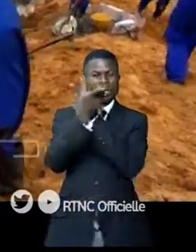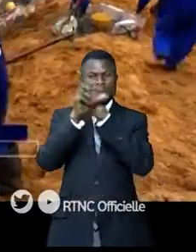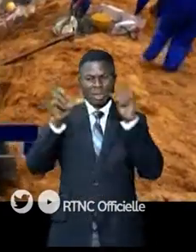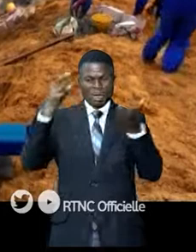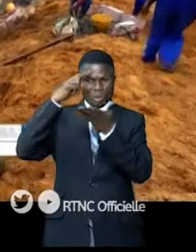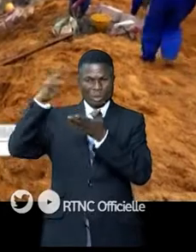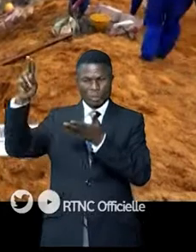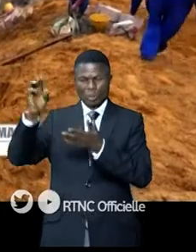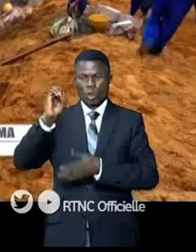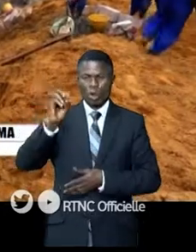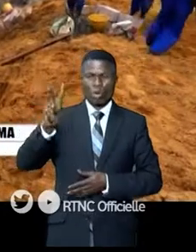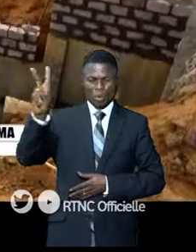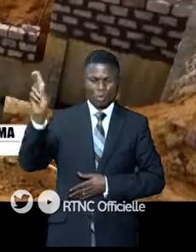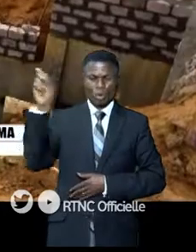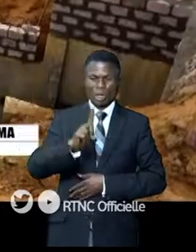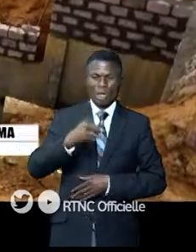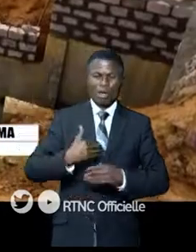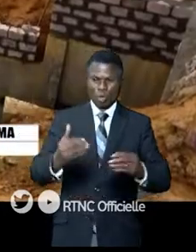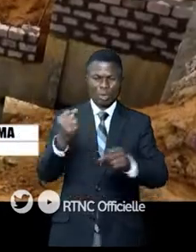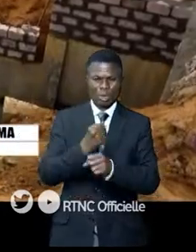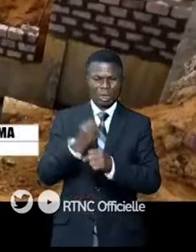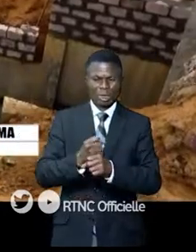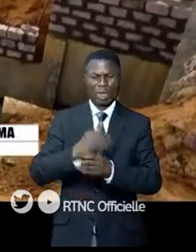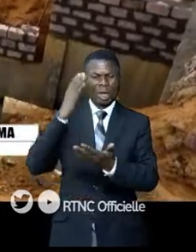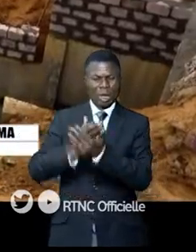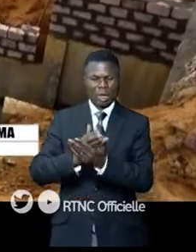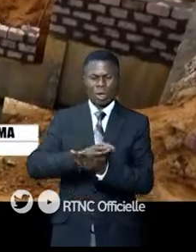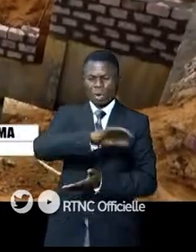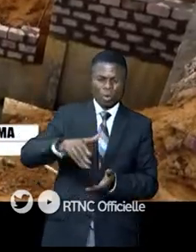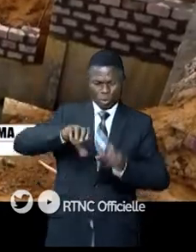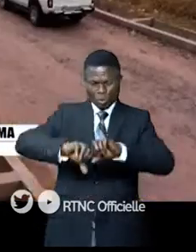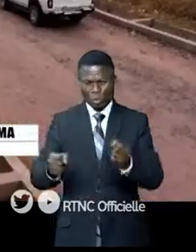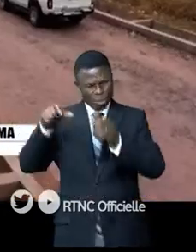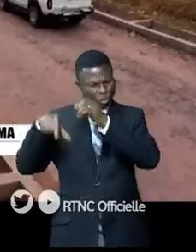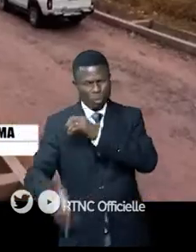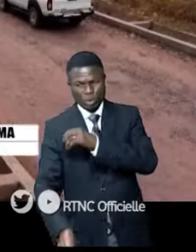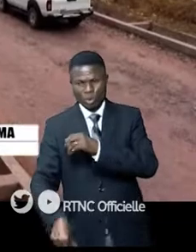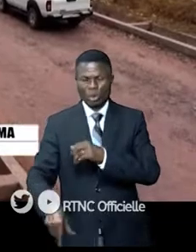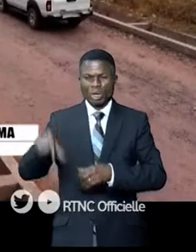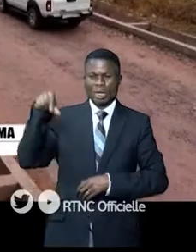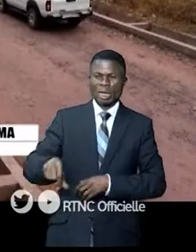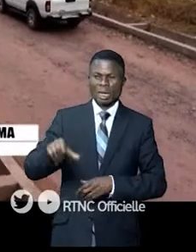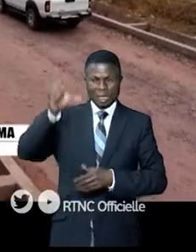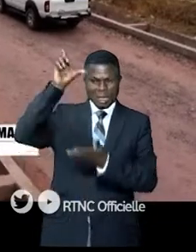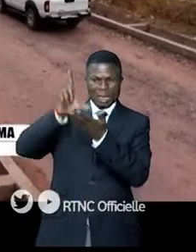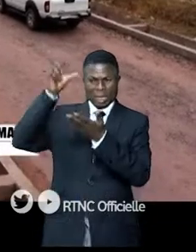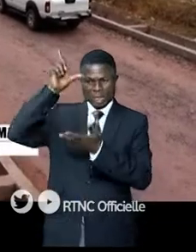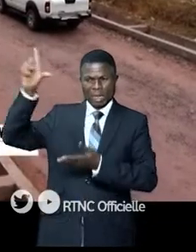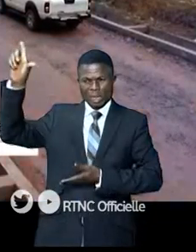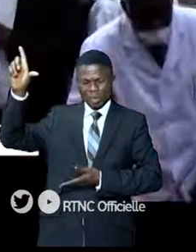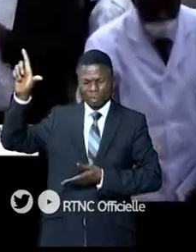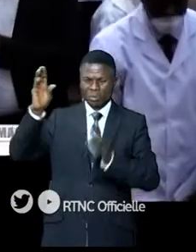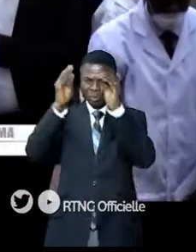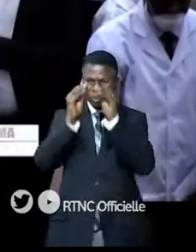où l'OVD vient presque d'achever les travaux de lutte anti-érosive à hauteur du quartier Livoulou-Intendance, a